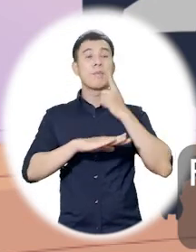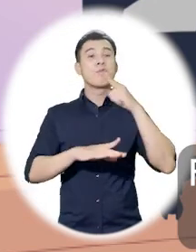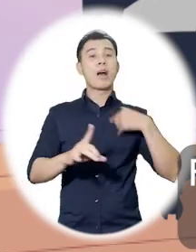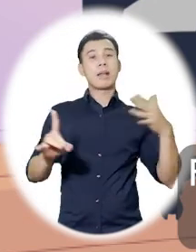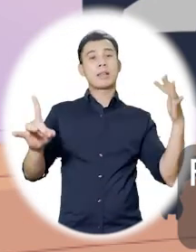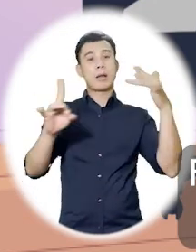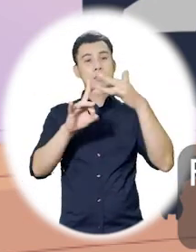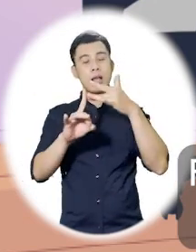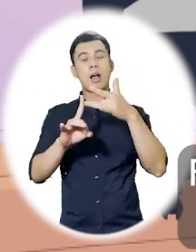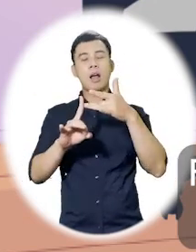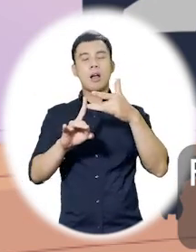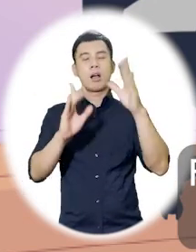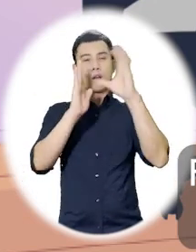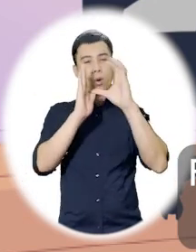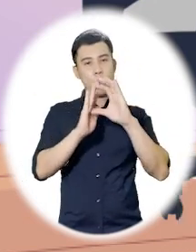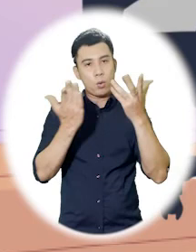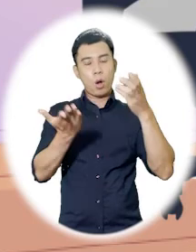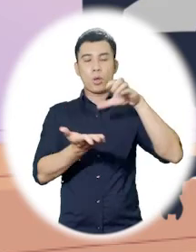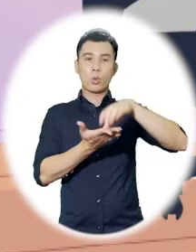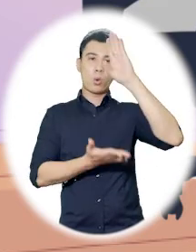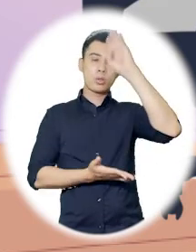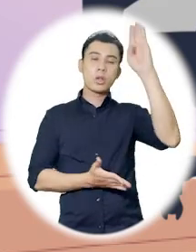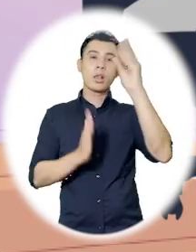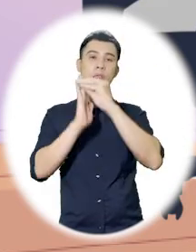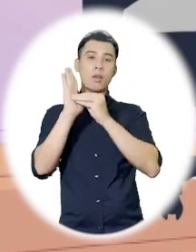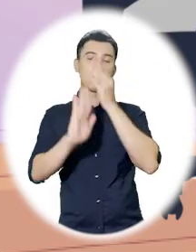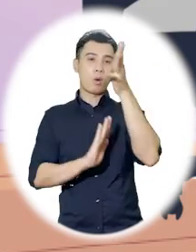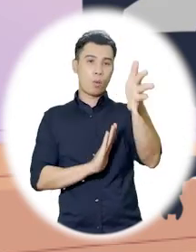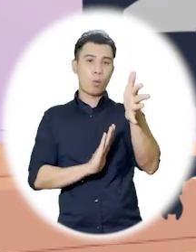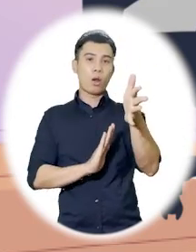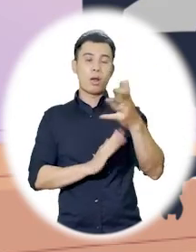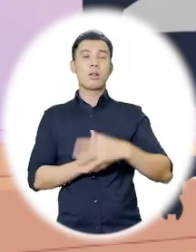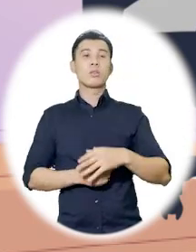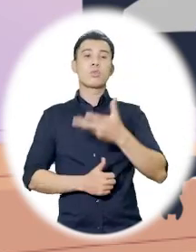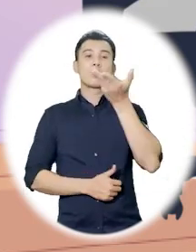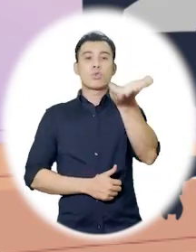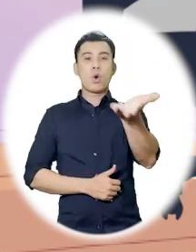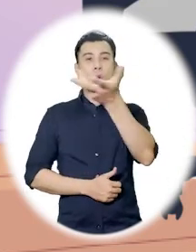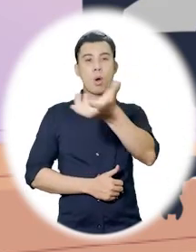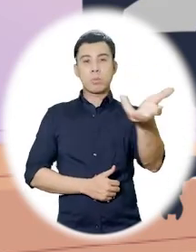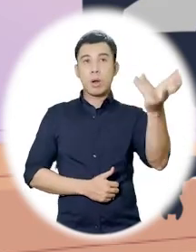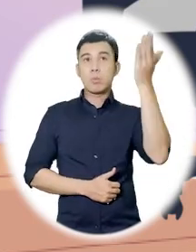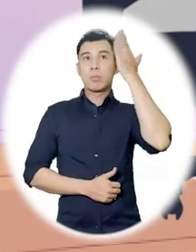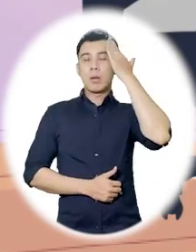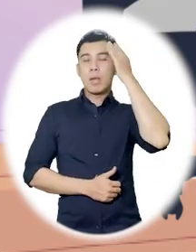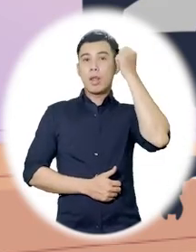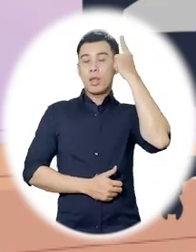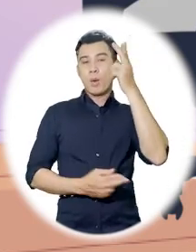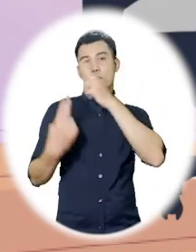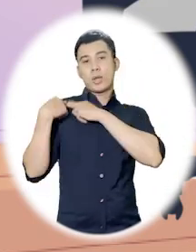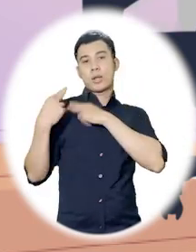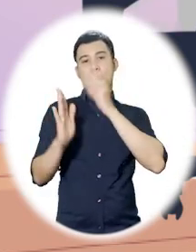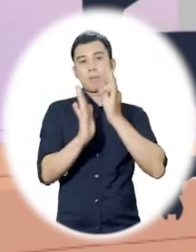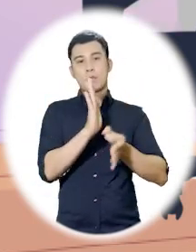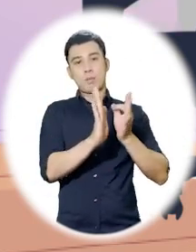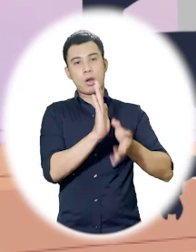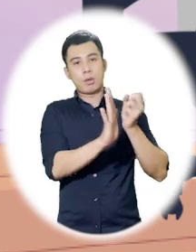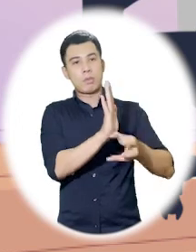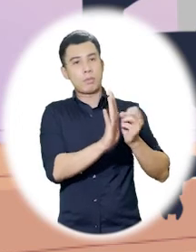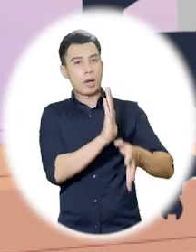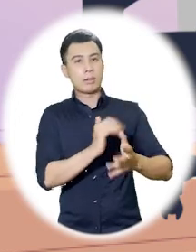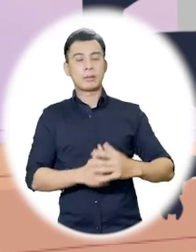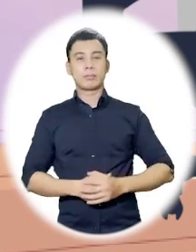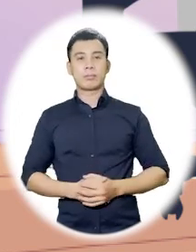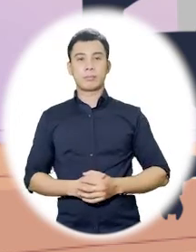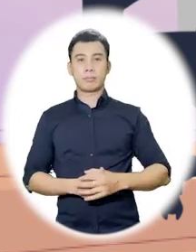tham gia của các cơ quan và tổ chức tại địa phương, đồng thời giúp các bên liên quan và cộng đồng có thể hiểu rõ và có trách nhiệm giải trình. Hoạt động phối hợp này